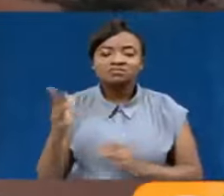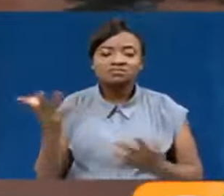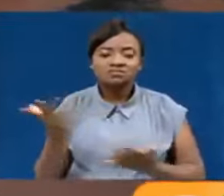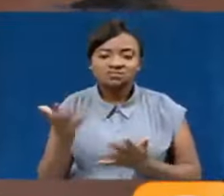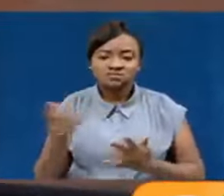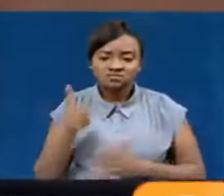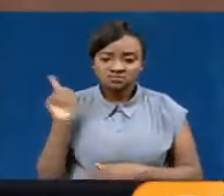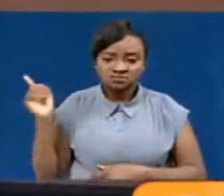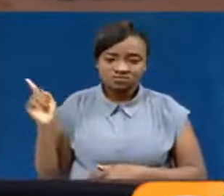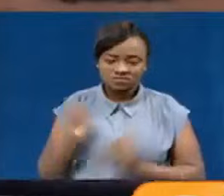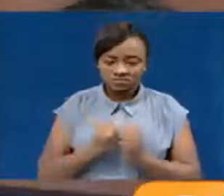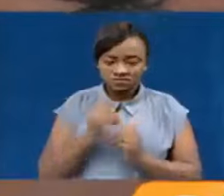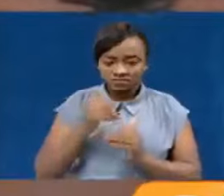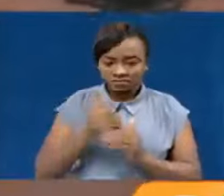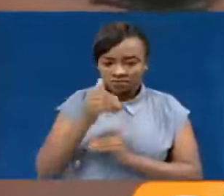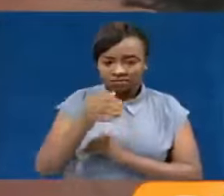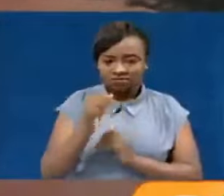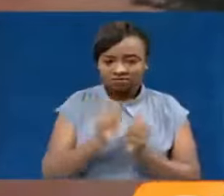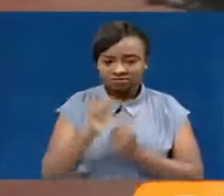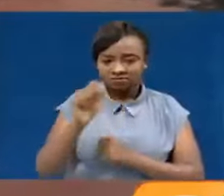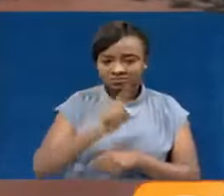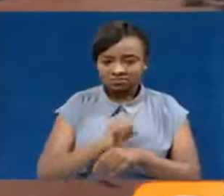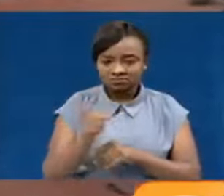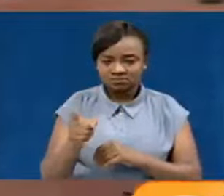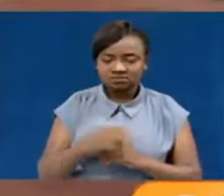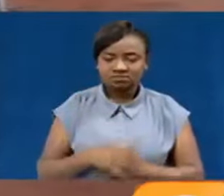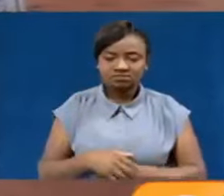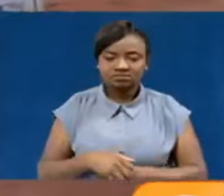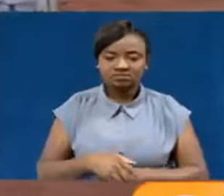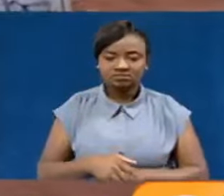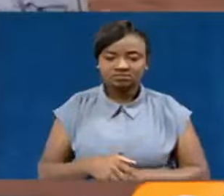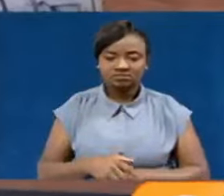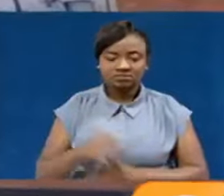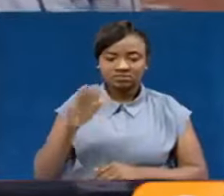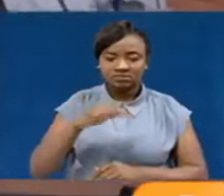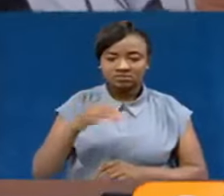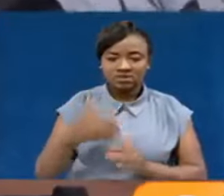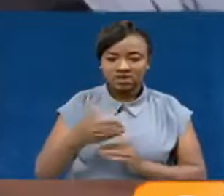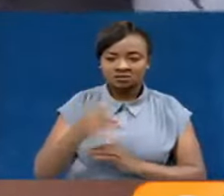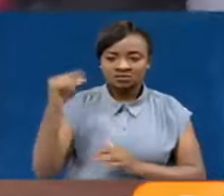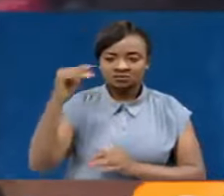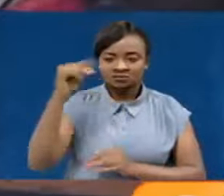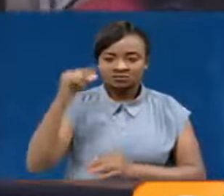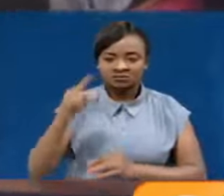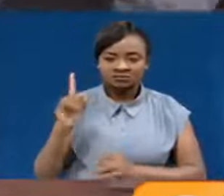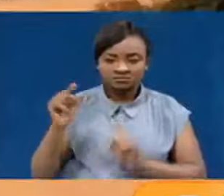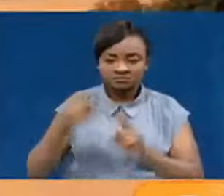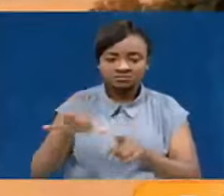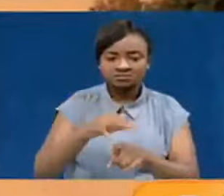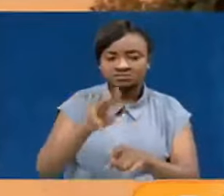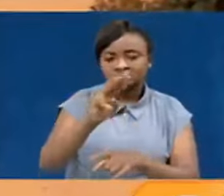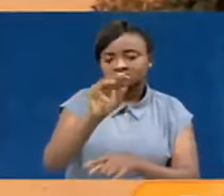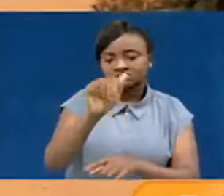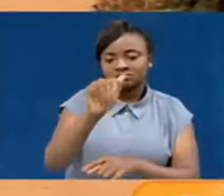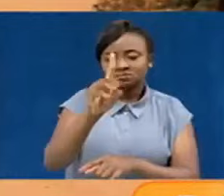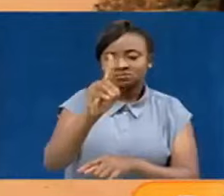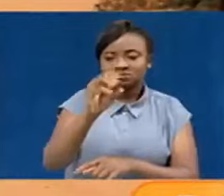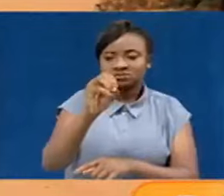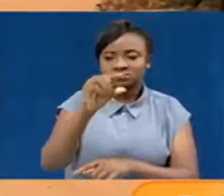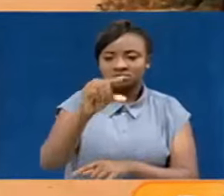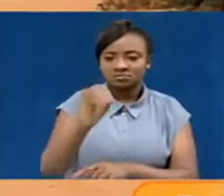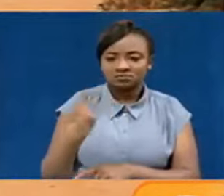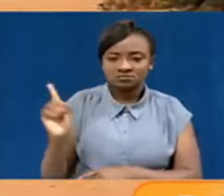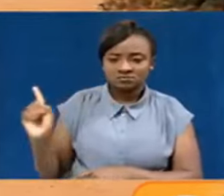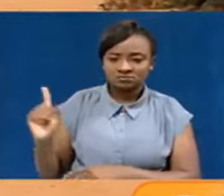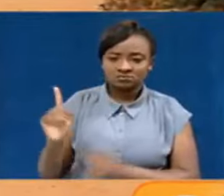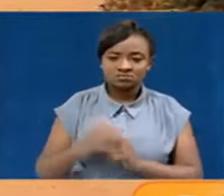Takriban dakika 15 kutoka mji wa Garissa, tunawasili eneo la Madogo, kaunti ya Tana River. Taswira ya kambi ya waathiriwa